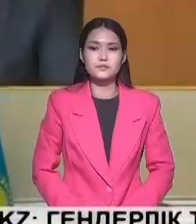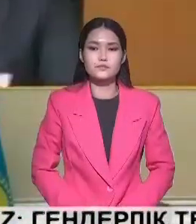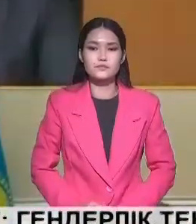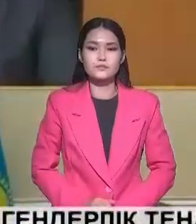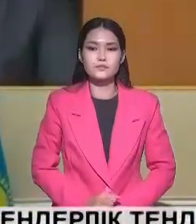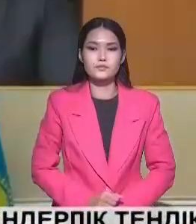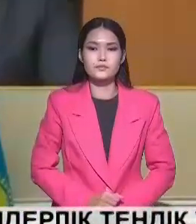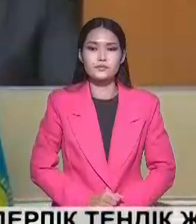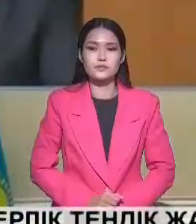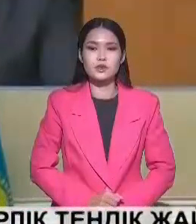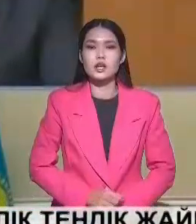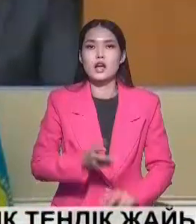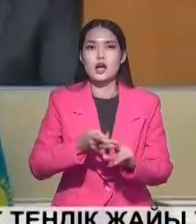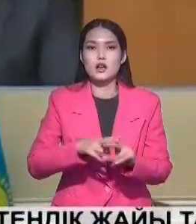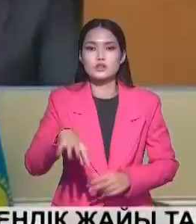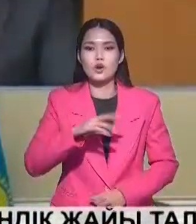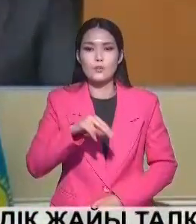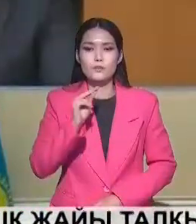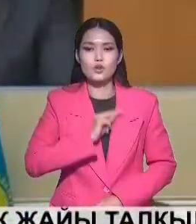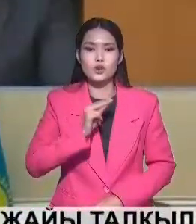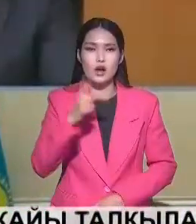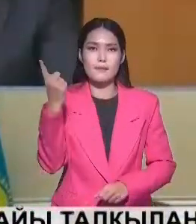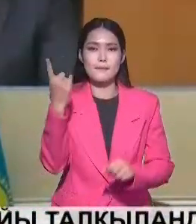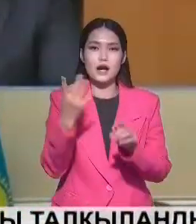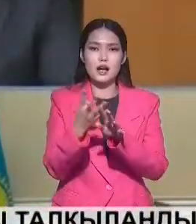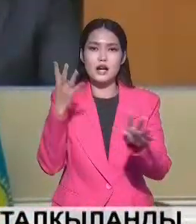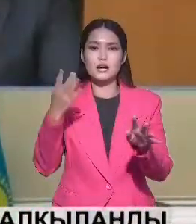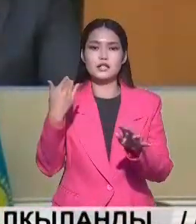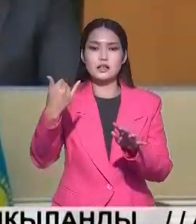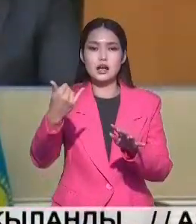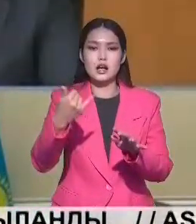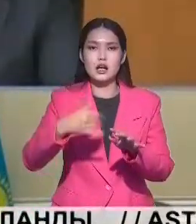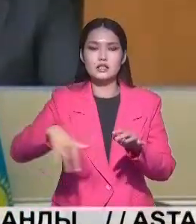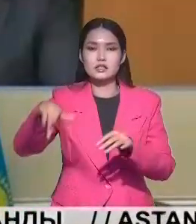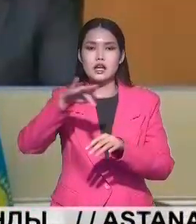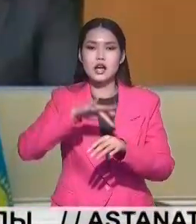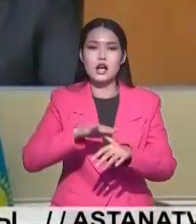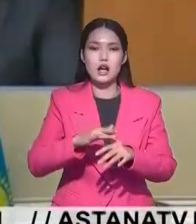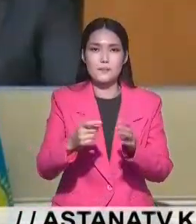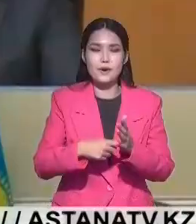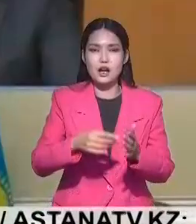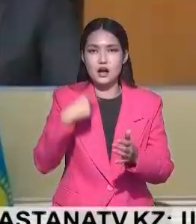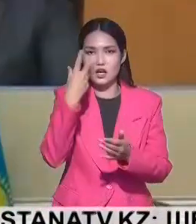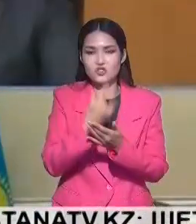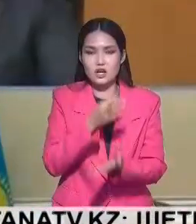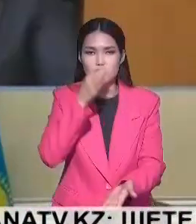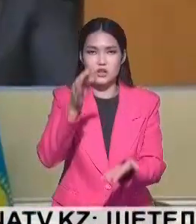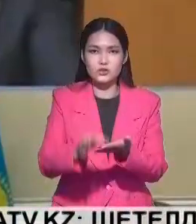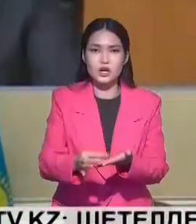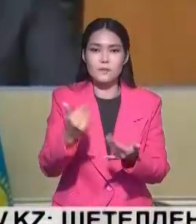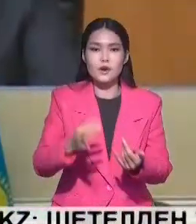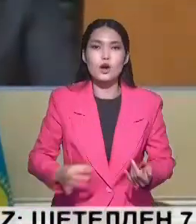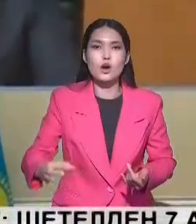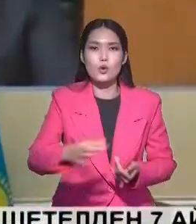Бүгін бәрін аяқтау қажет. Бірінші кезекте бұл Саран қаласы әкімінің жеке жауапкершілігі және облыс